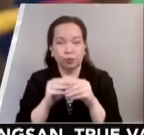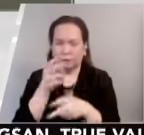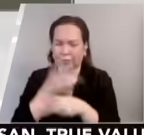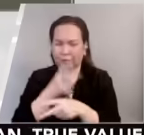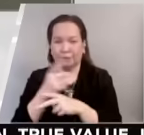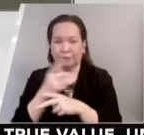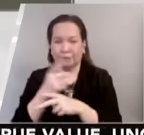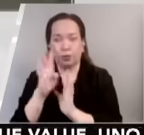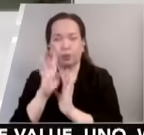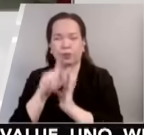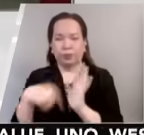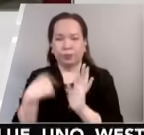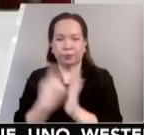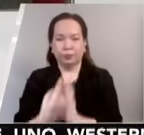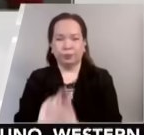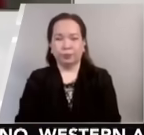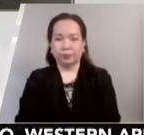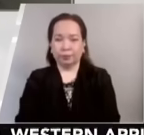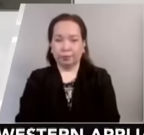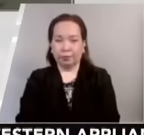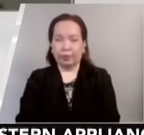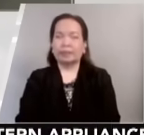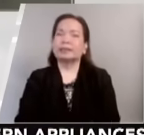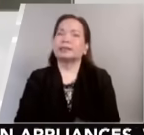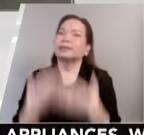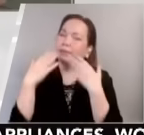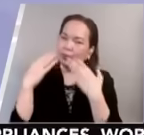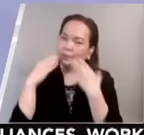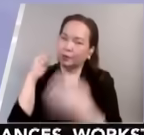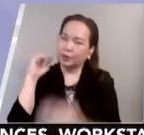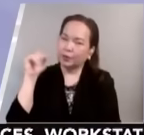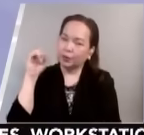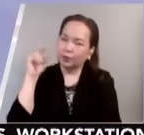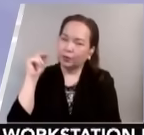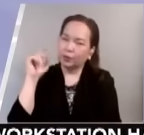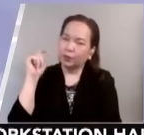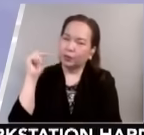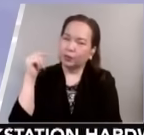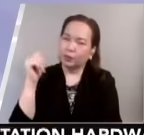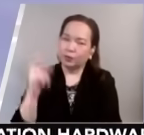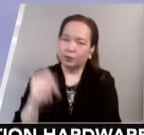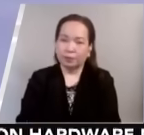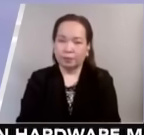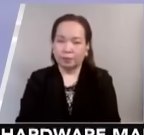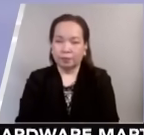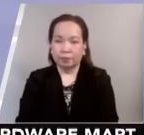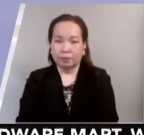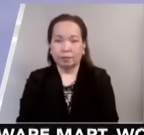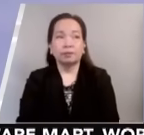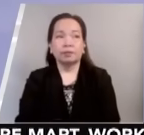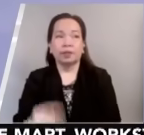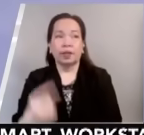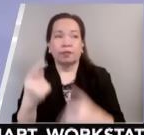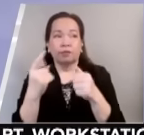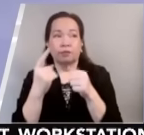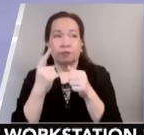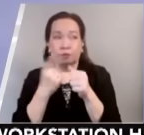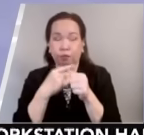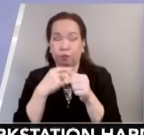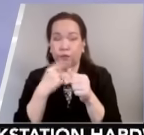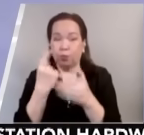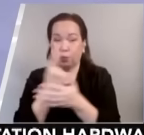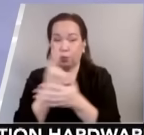Oras Maraming salamat Jonathan Andal sa unang Linggo ng 2024